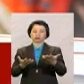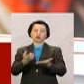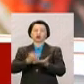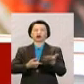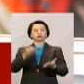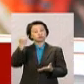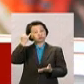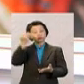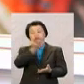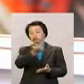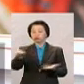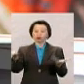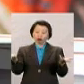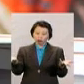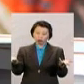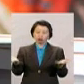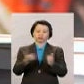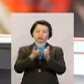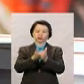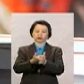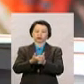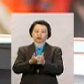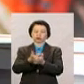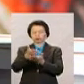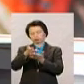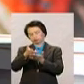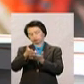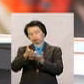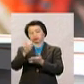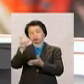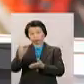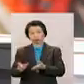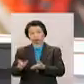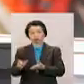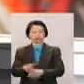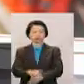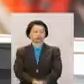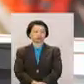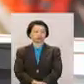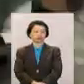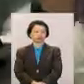pandangan orang ramai mengenainya? Ikuti tinjauan wartawan Nur Syamimi Syahira Saripan.